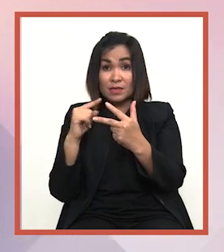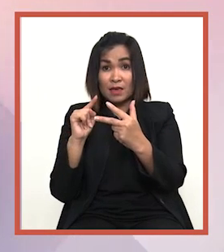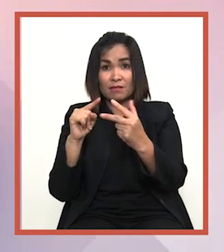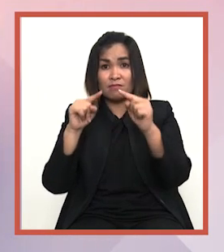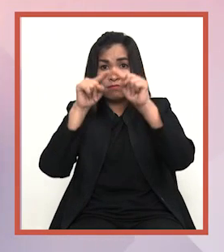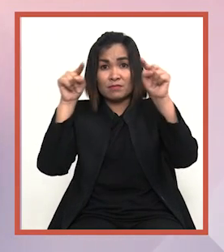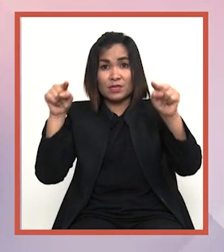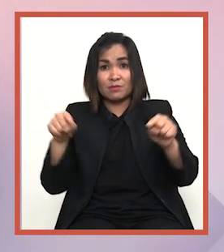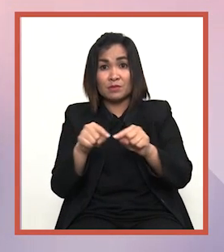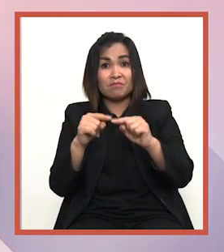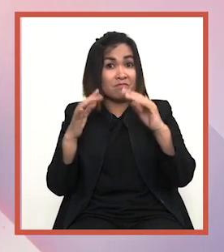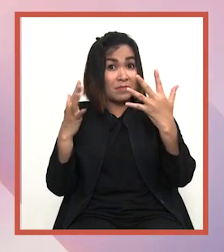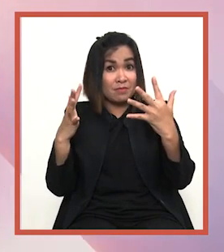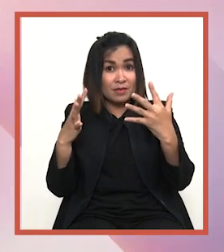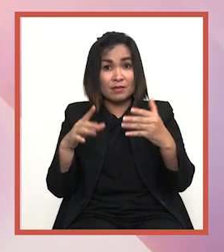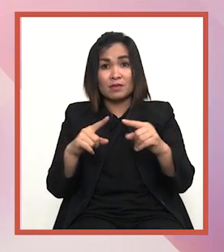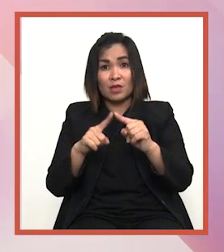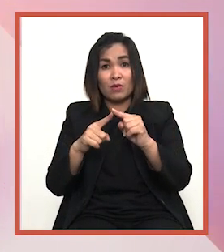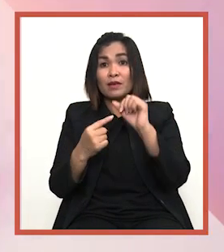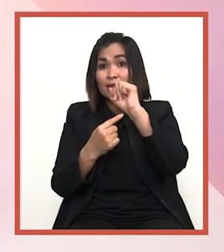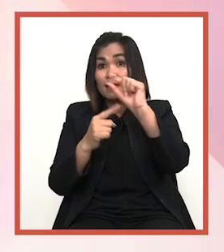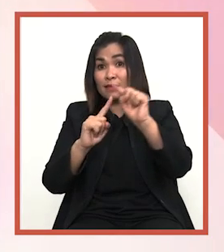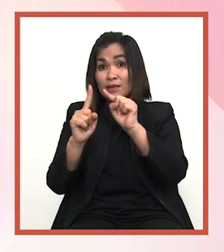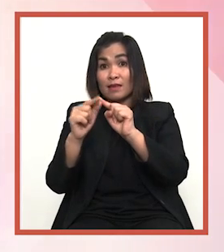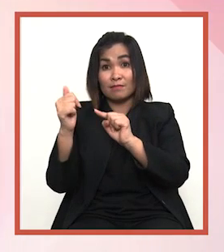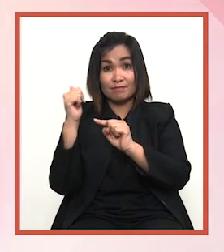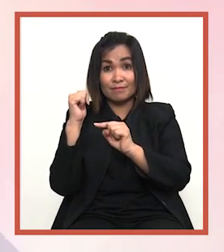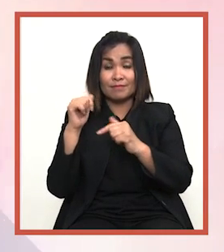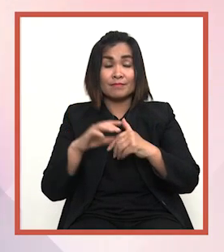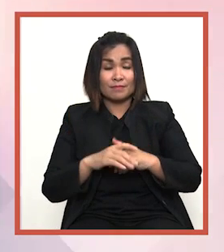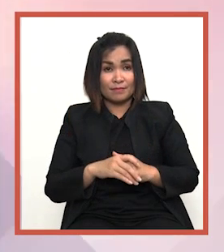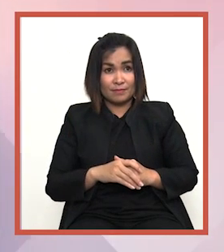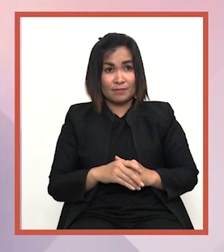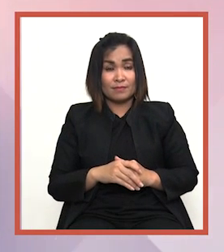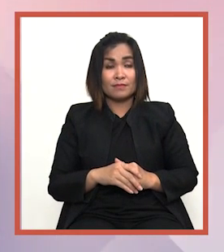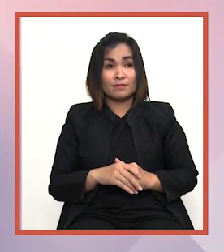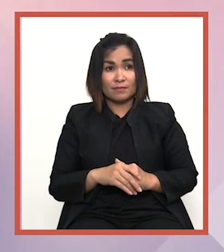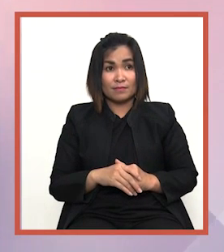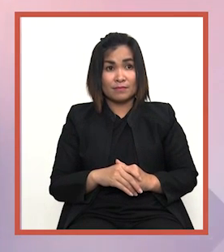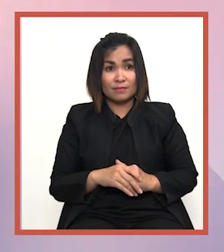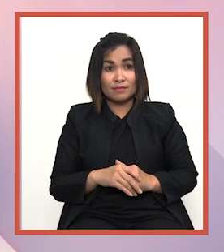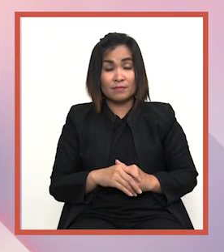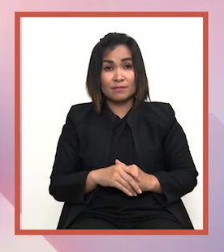ะครับนะโดยที่ตัดกล่องนะครับครอบสวิตช์ออกนะครับตัดกล่องอุปกรณ์ออกนะ